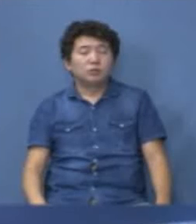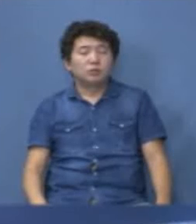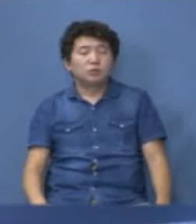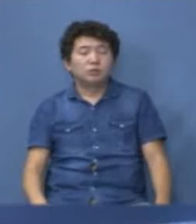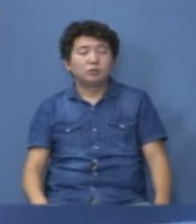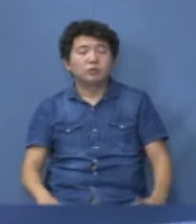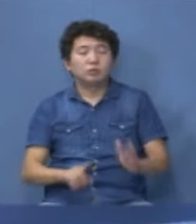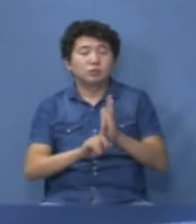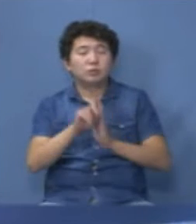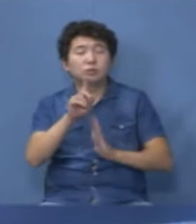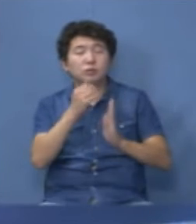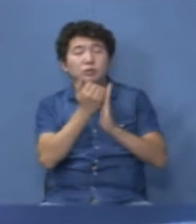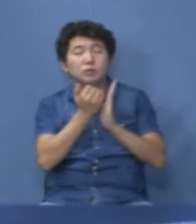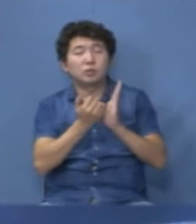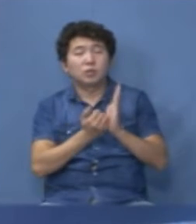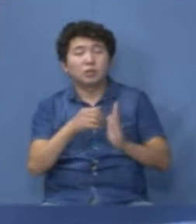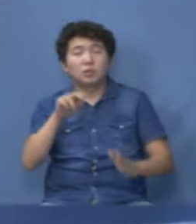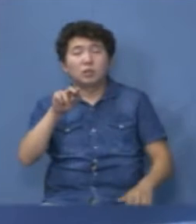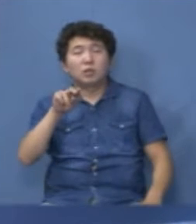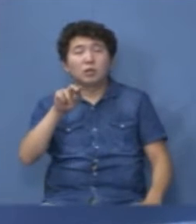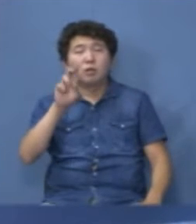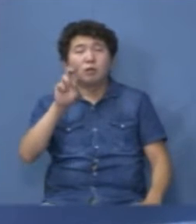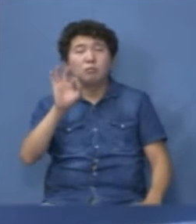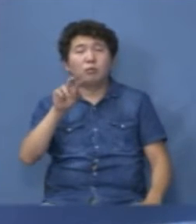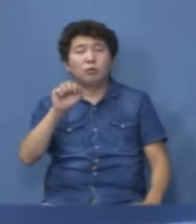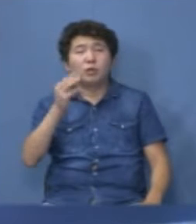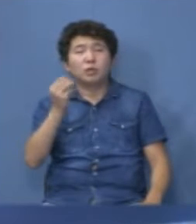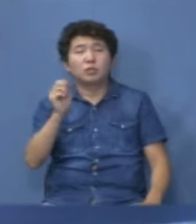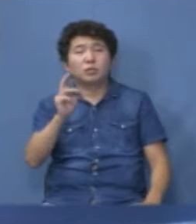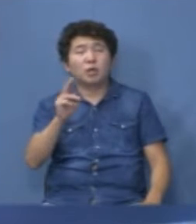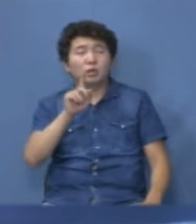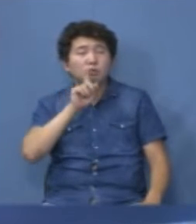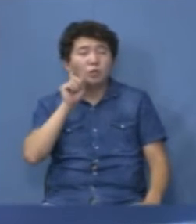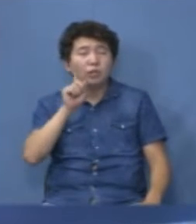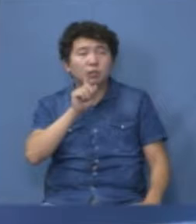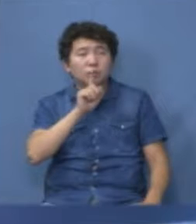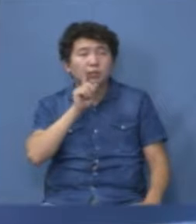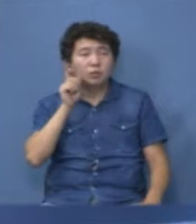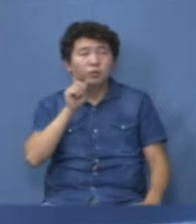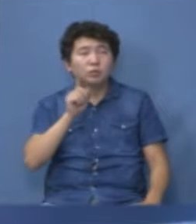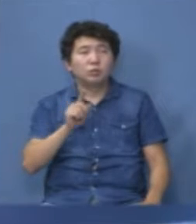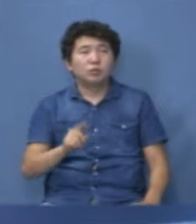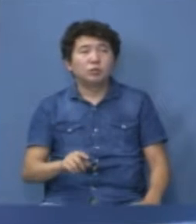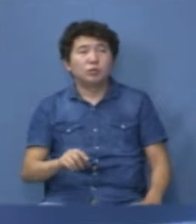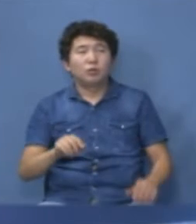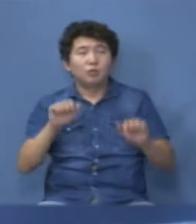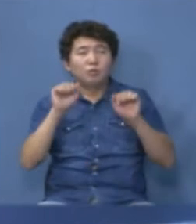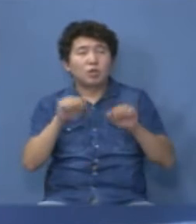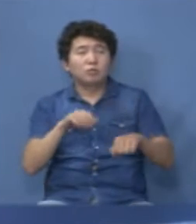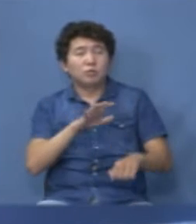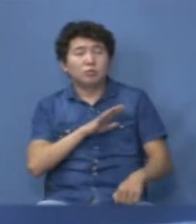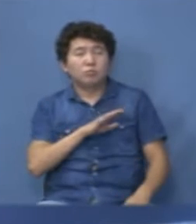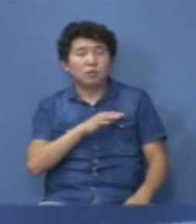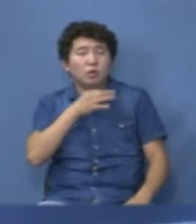С запуском программы «Бола Шаг» молодежь страны получила возможность совершенствовать свои знания в любой стране мира. Конкурентоспособное,